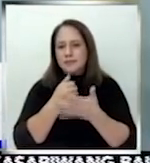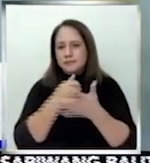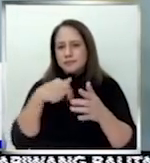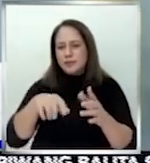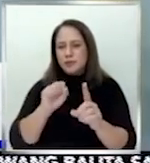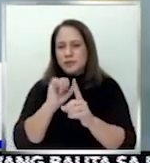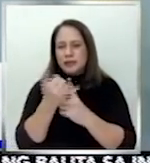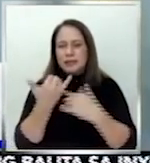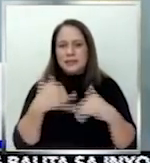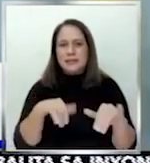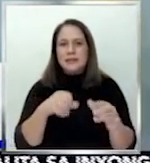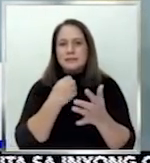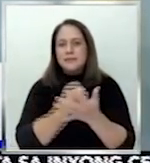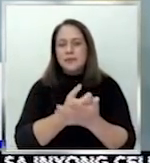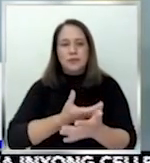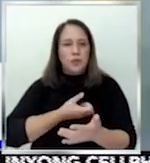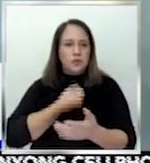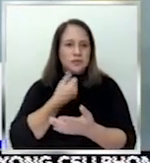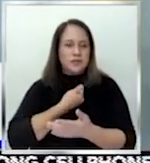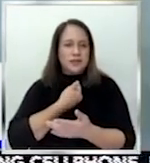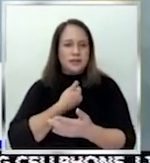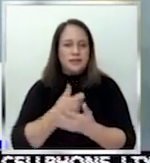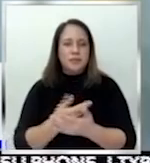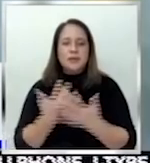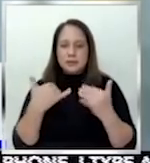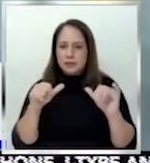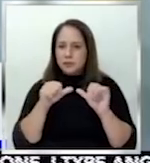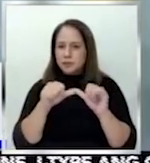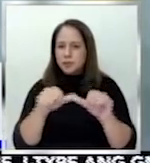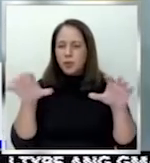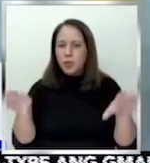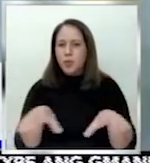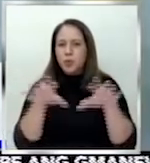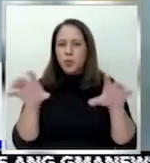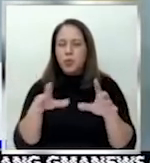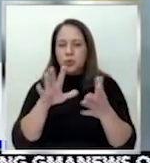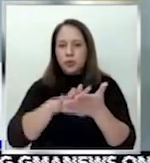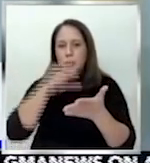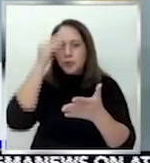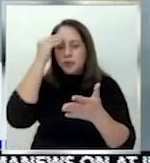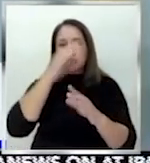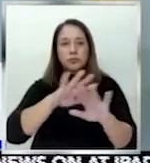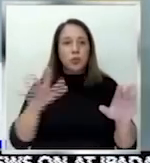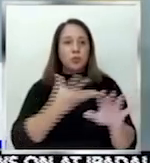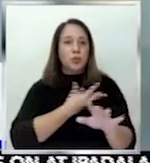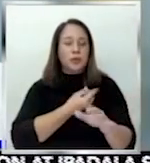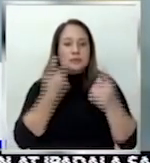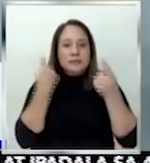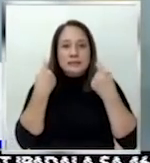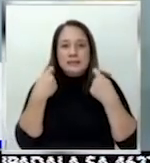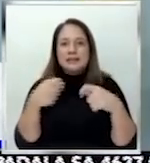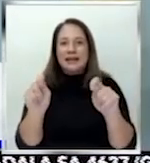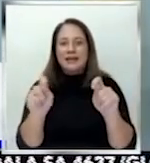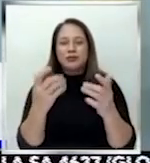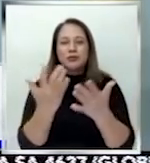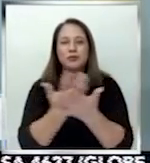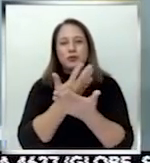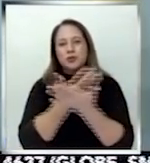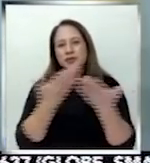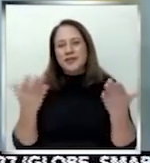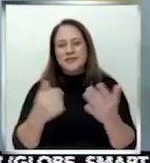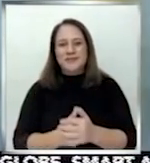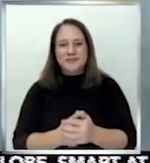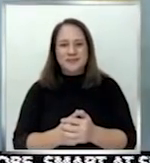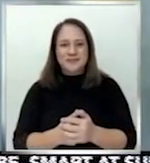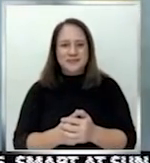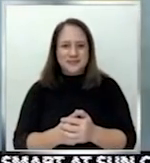para sa sarili. Basta't patuloy lang tayo magsisikap na matuto at huwag matakot na sumubok ng mga bagong bagay. Mariz Umali,